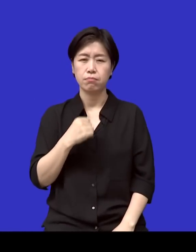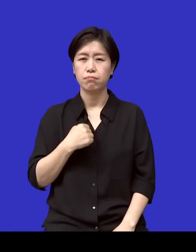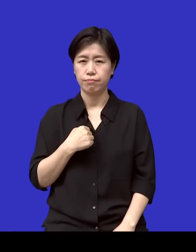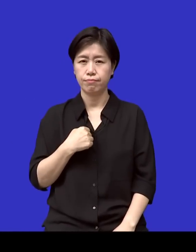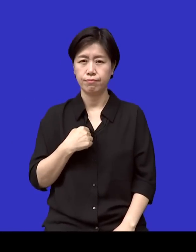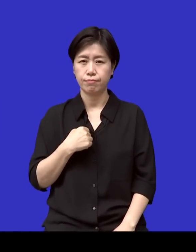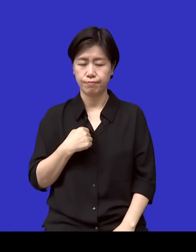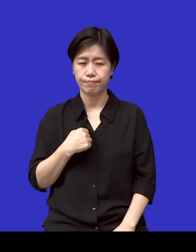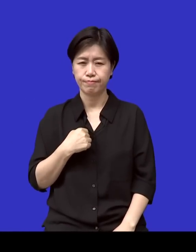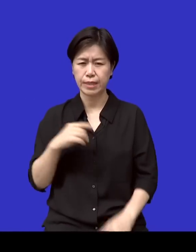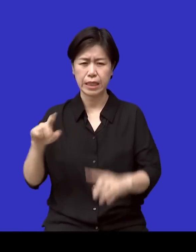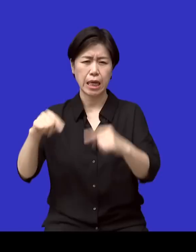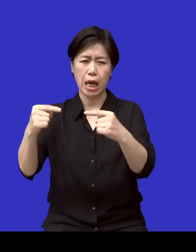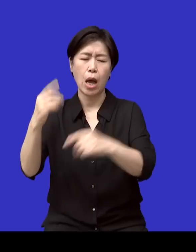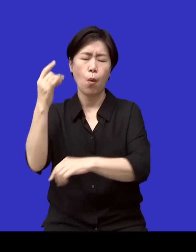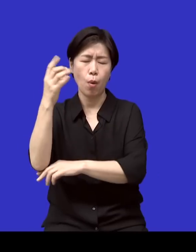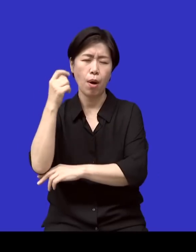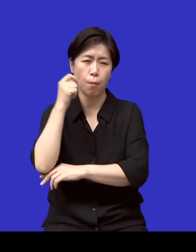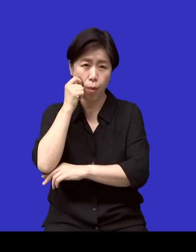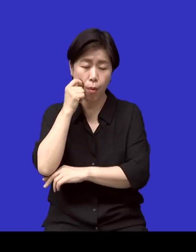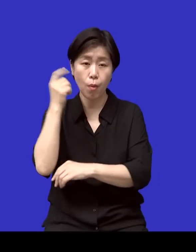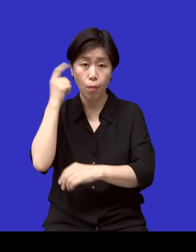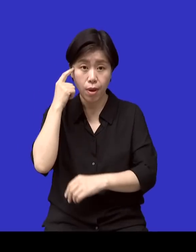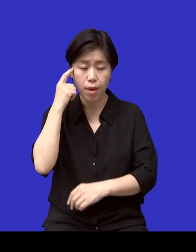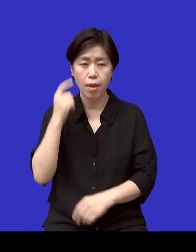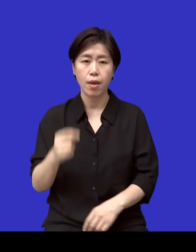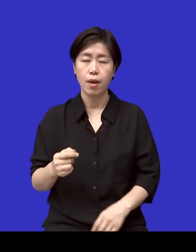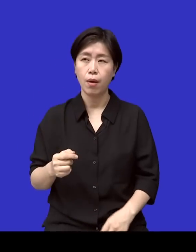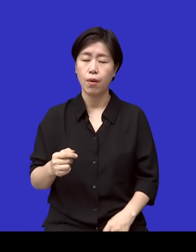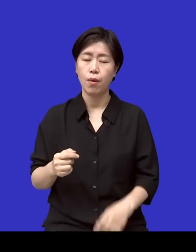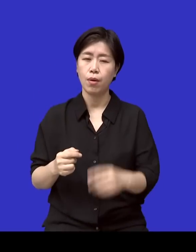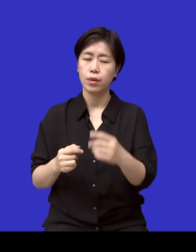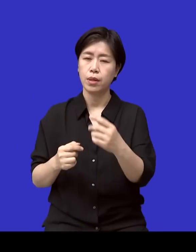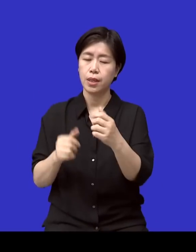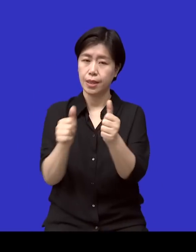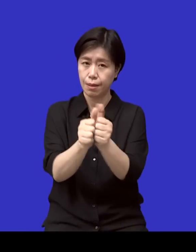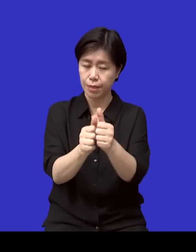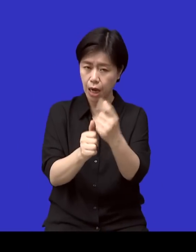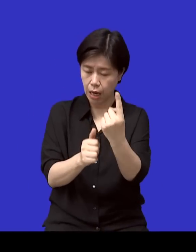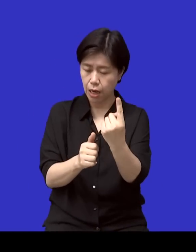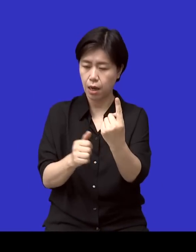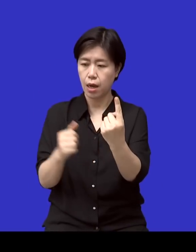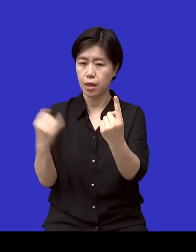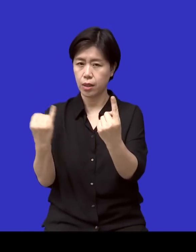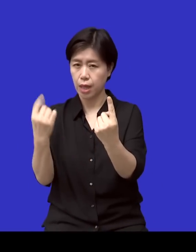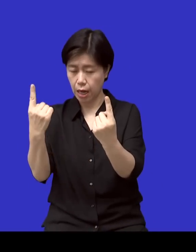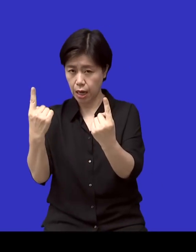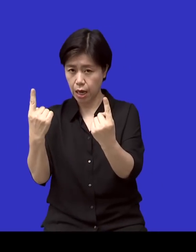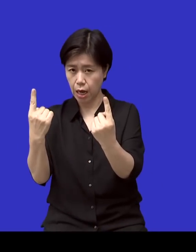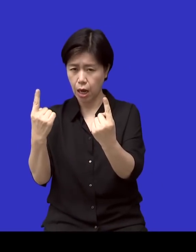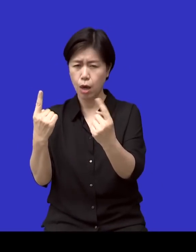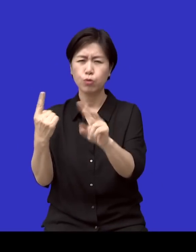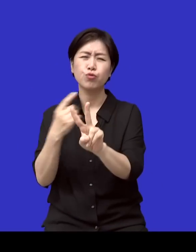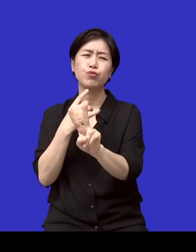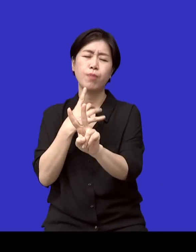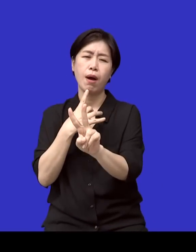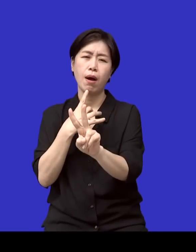나가는 TO가 있었어요, 올림픽에. 네. 근데 그거에 이제 여자 2등을 기록하게 되면서 네.